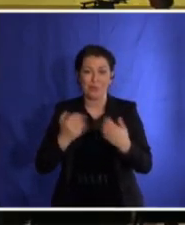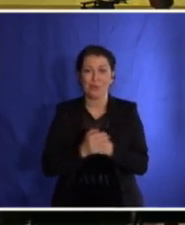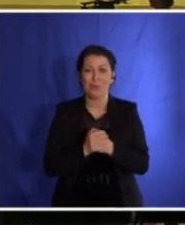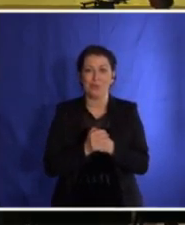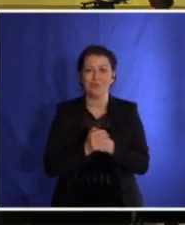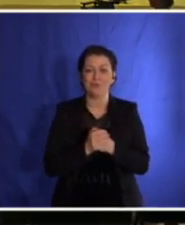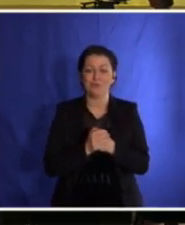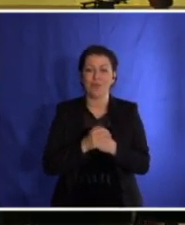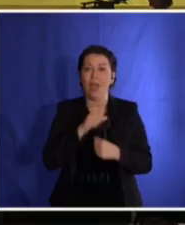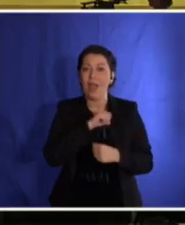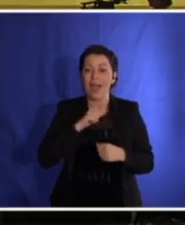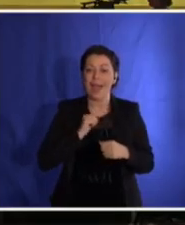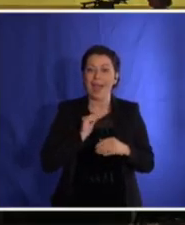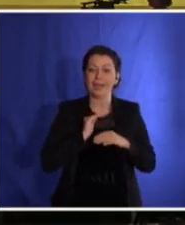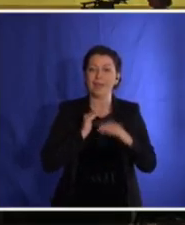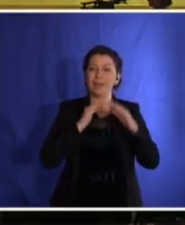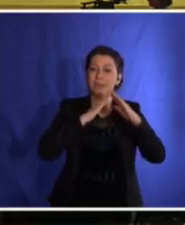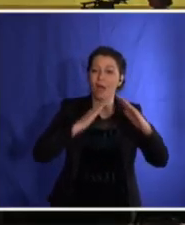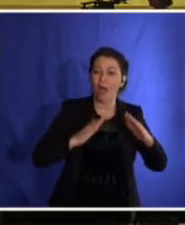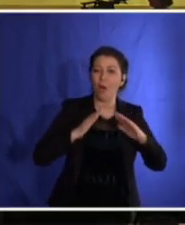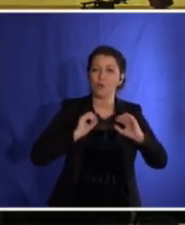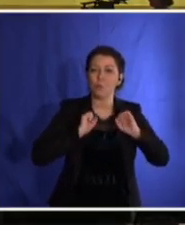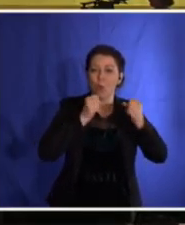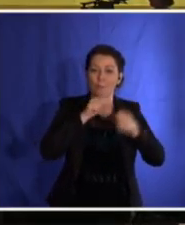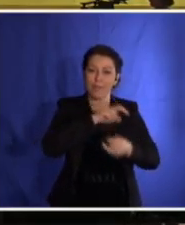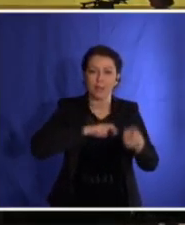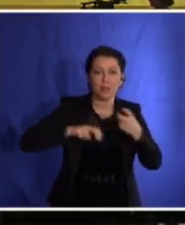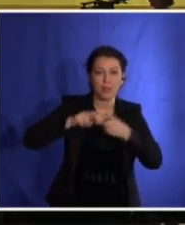Mobilität im eigenen Heim und nicht zuletzt